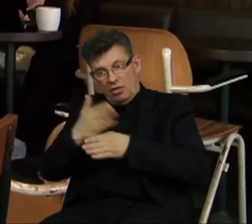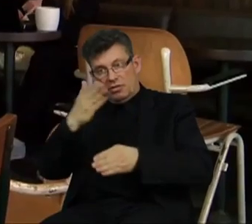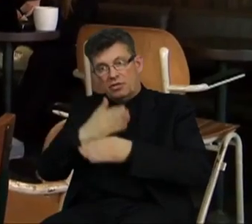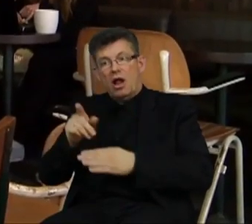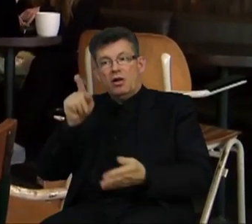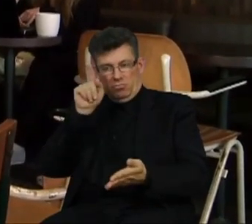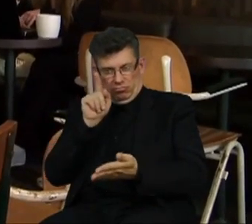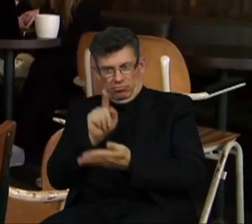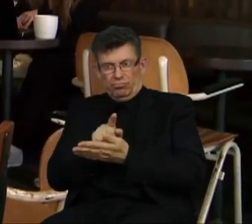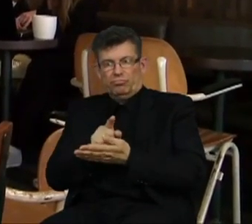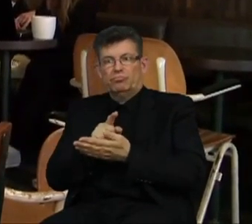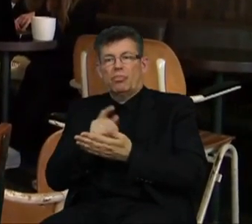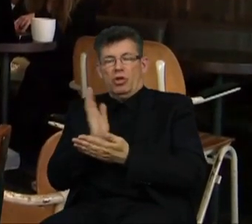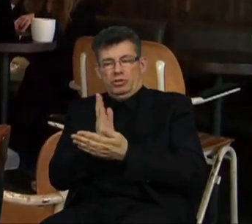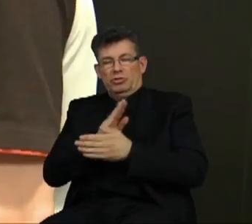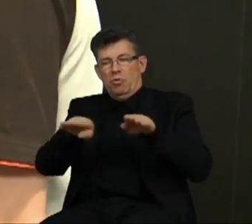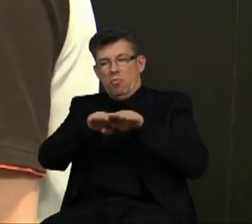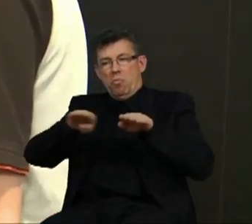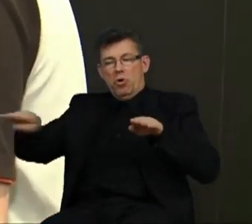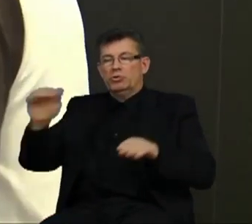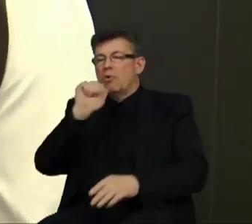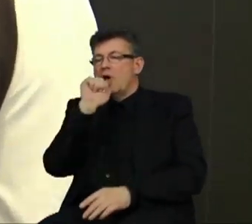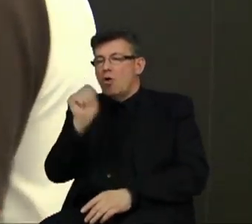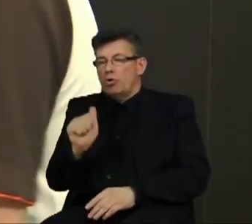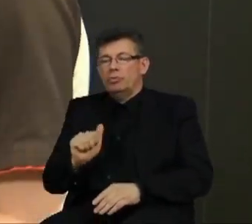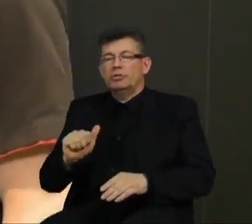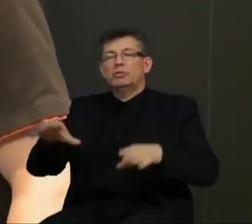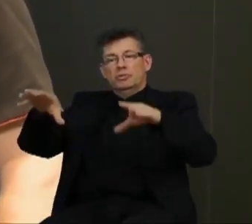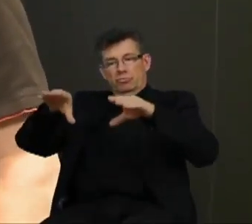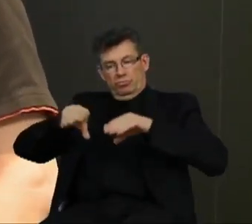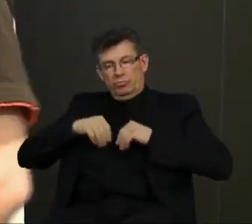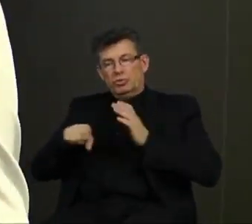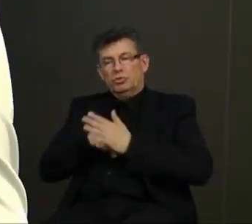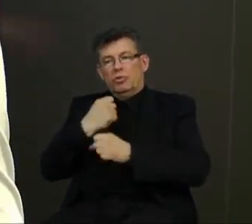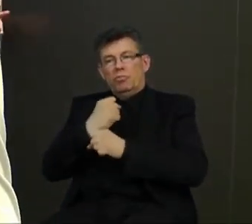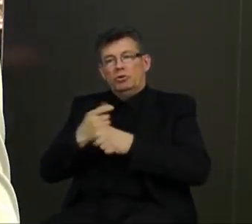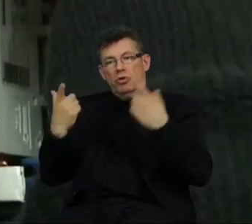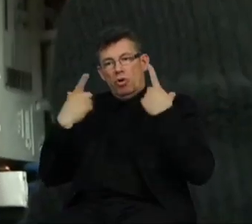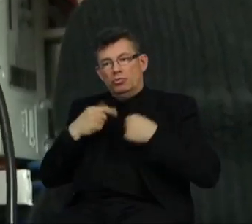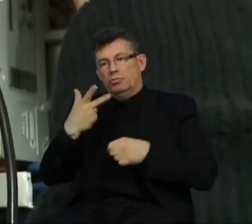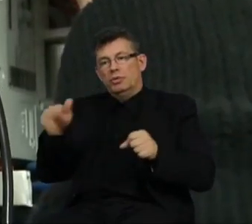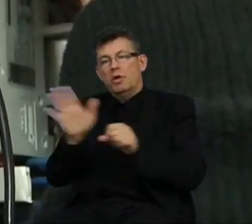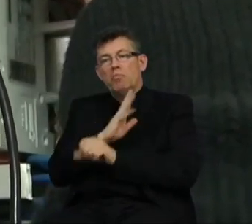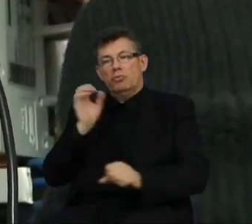takiego średniego europejskiego poziomu zatrudniania osób z niepełnosprawnościami.